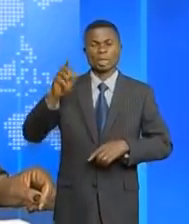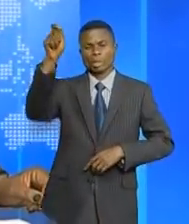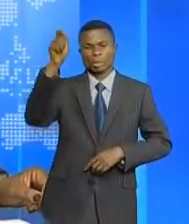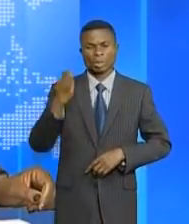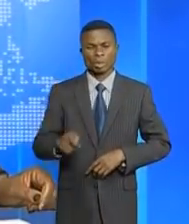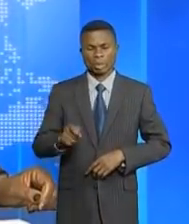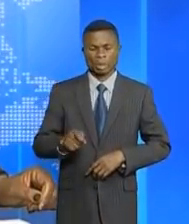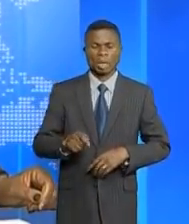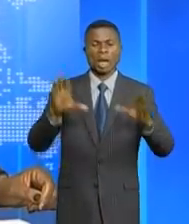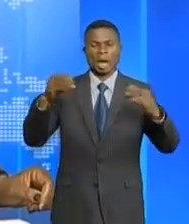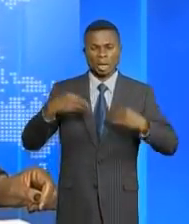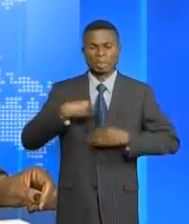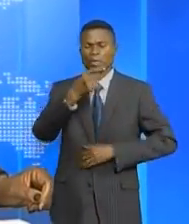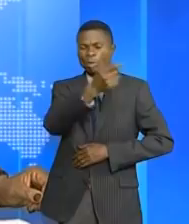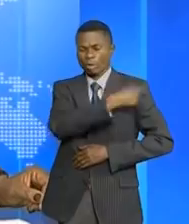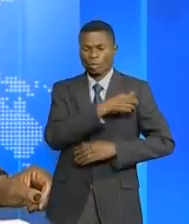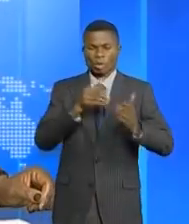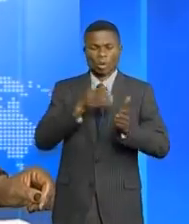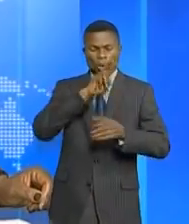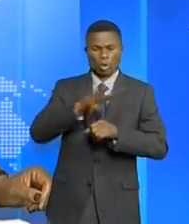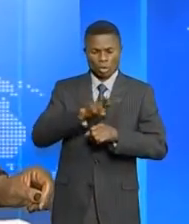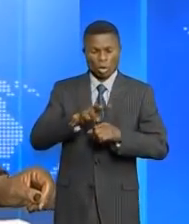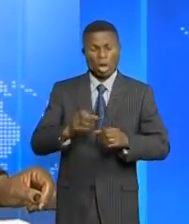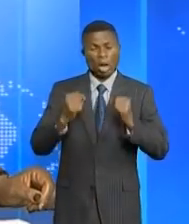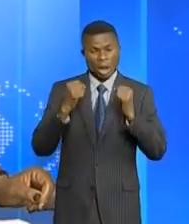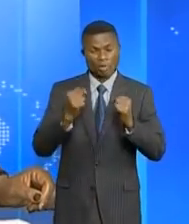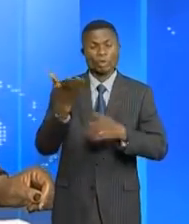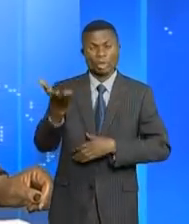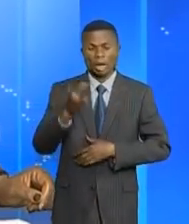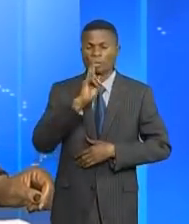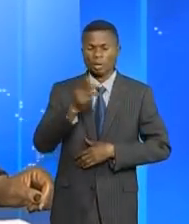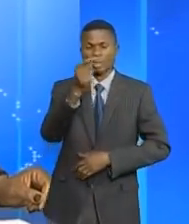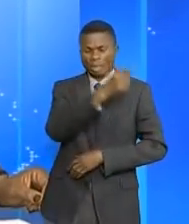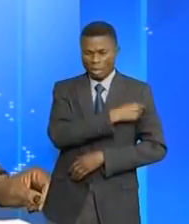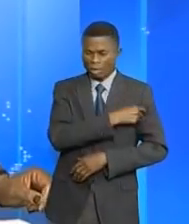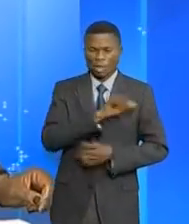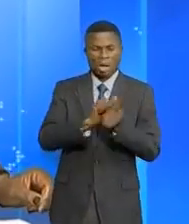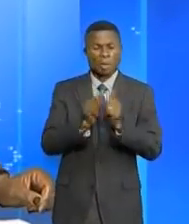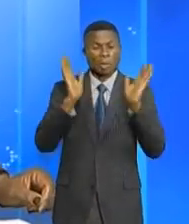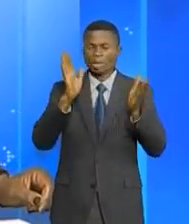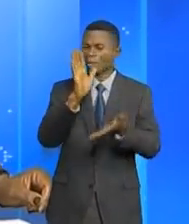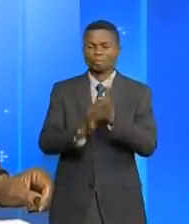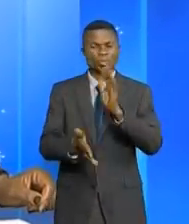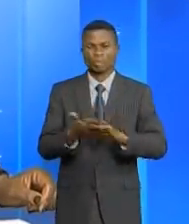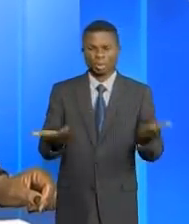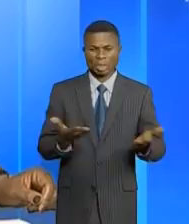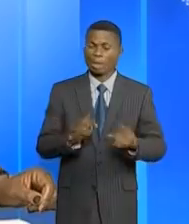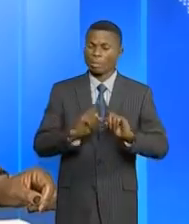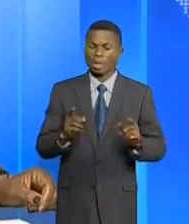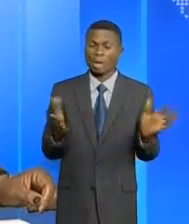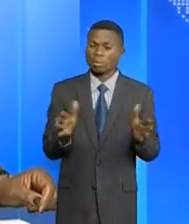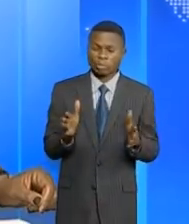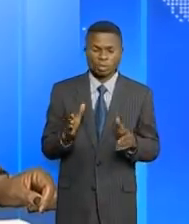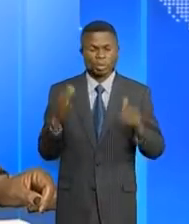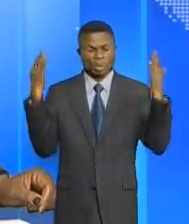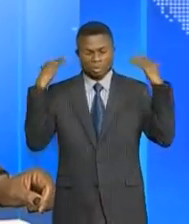politico-militaires vaccinés contre la COVID-19 sur l'efficacité de ce vaccin qui ne présente aucun danger, même s'il y a des